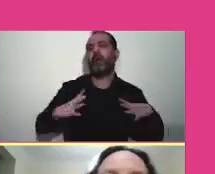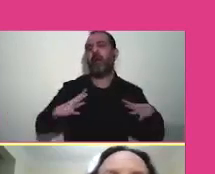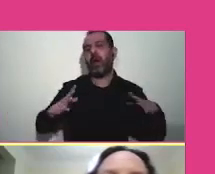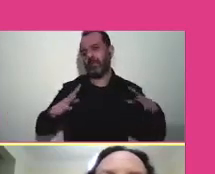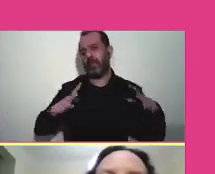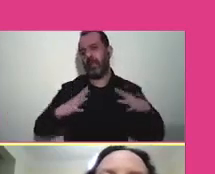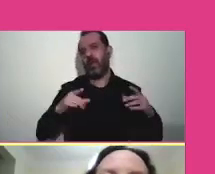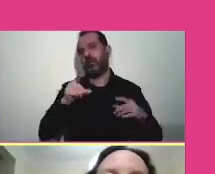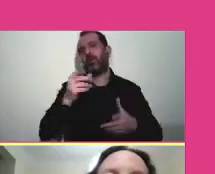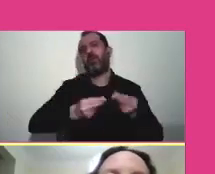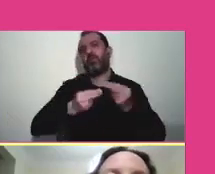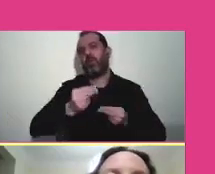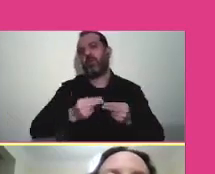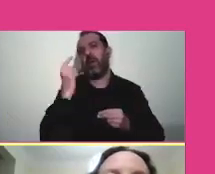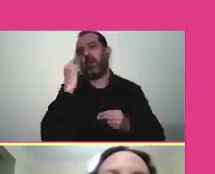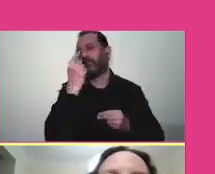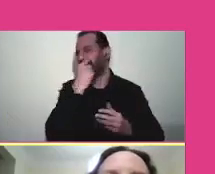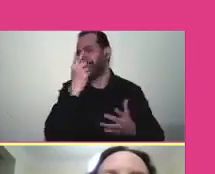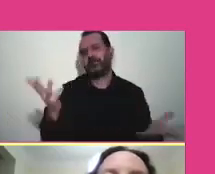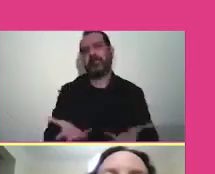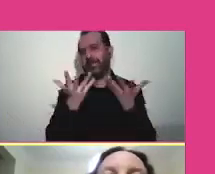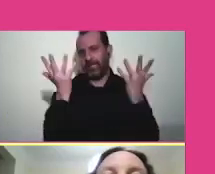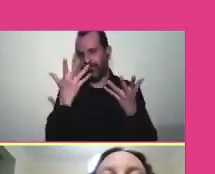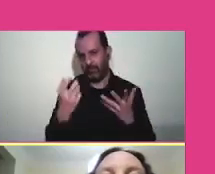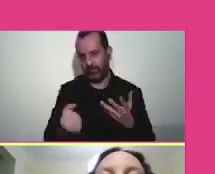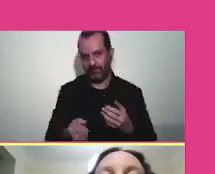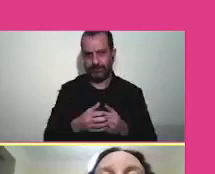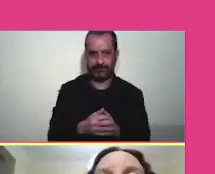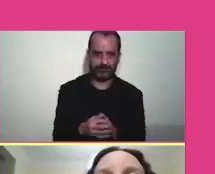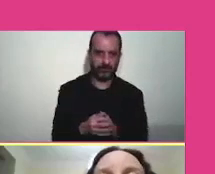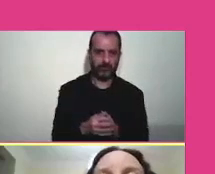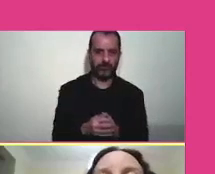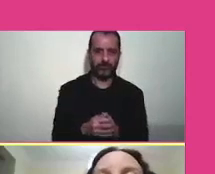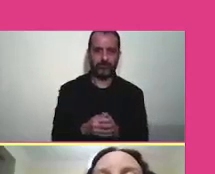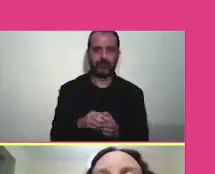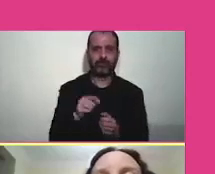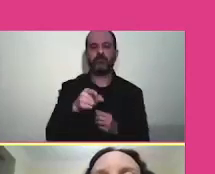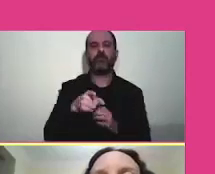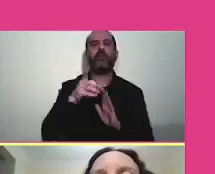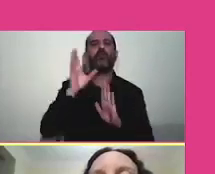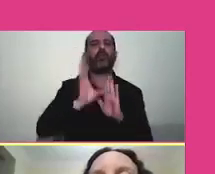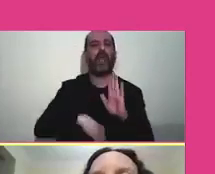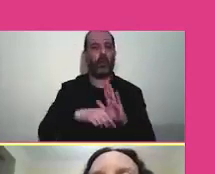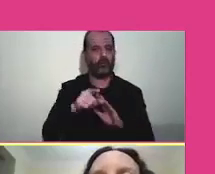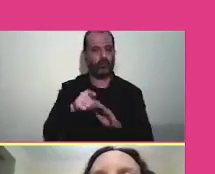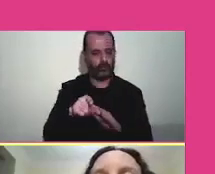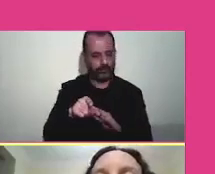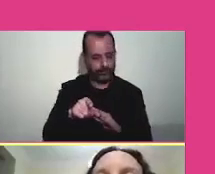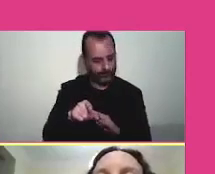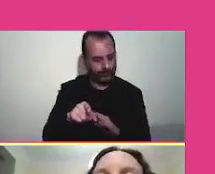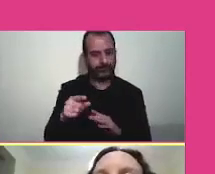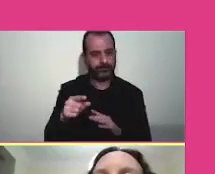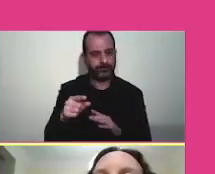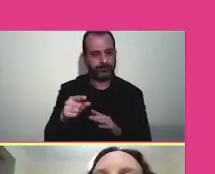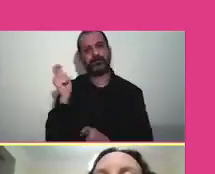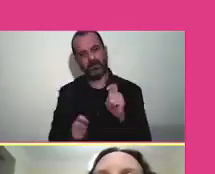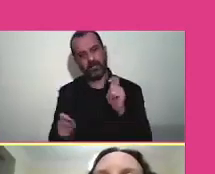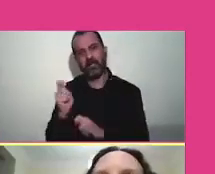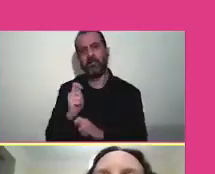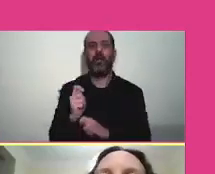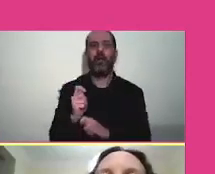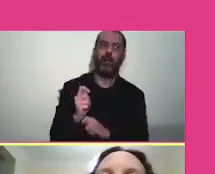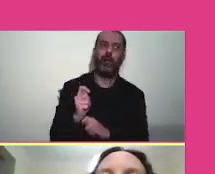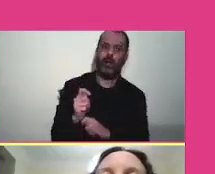με προβλήματα όρασης. Τέλος, δημιουργήσαμε έναν εκπαιδευτικό